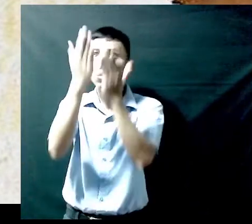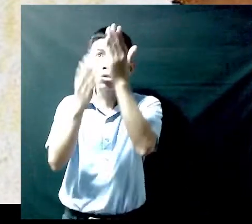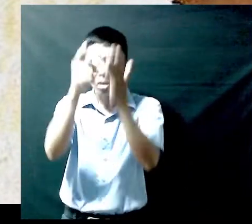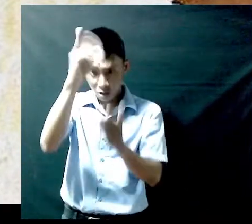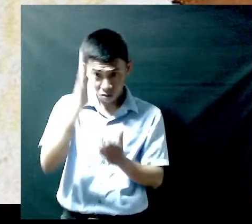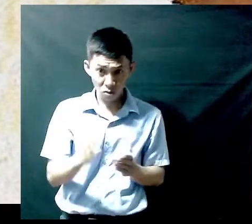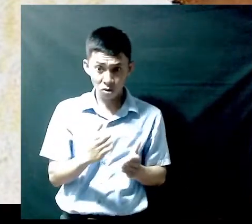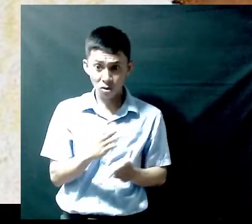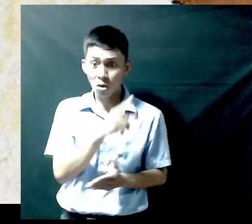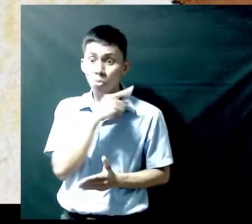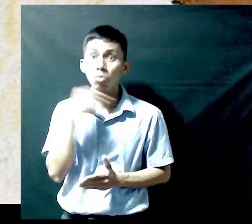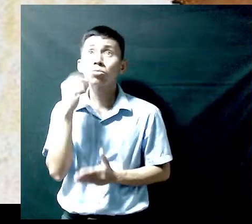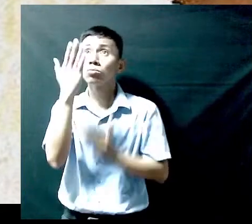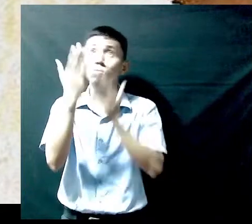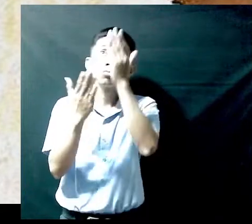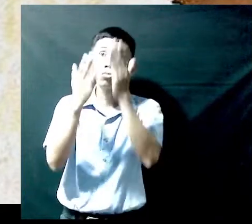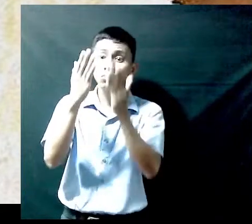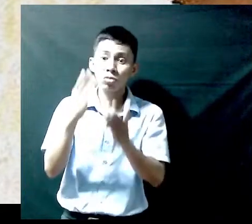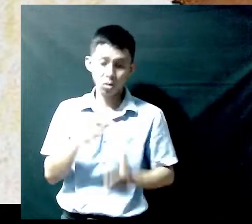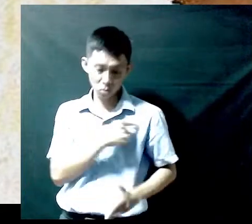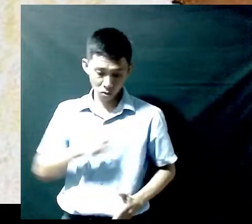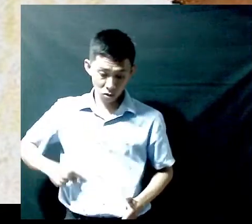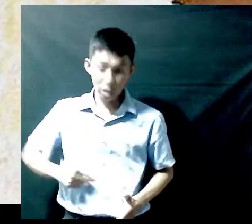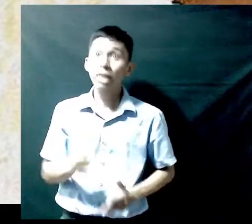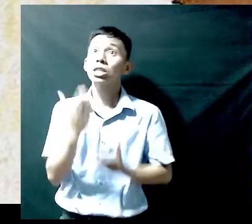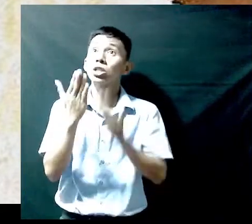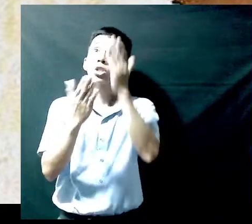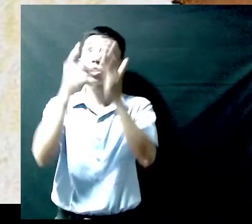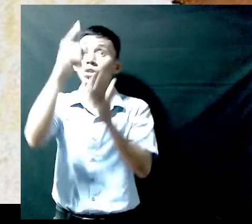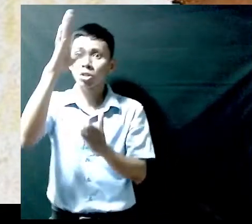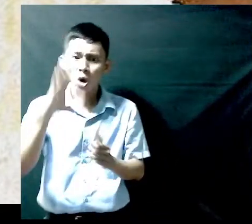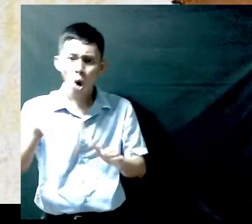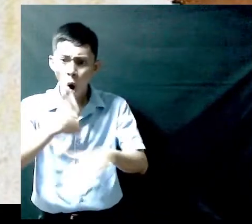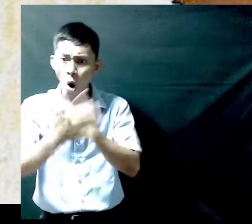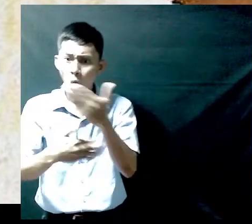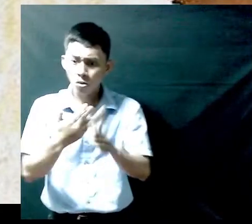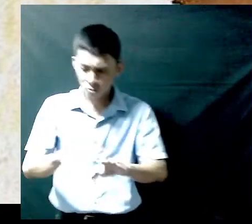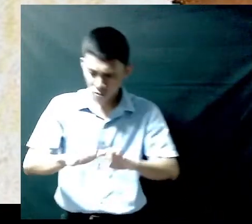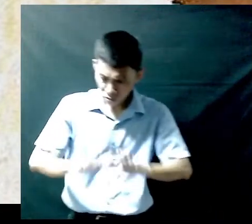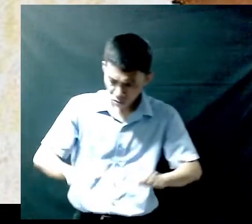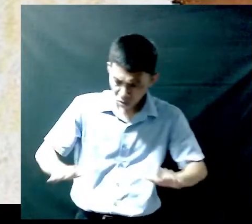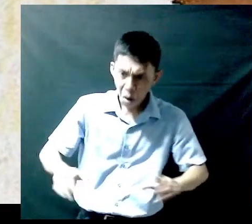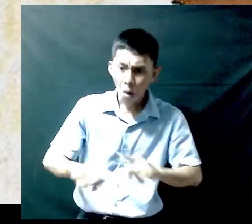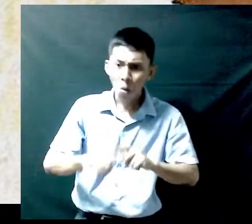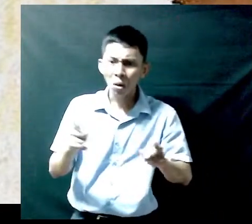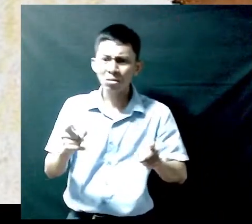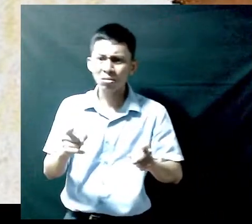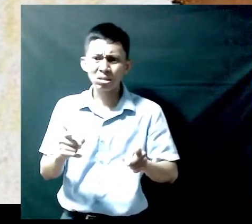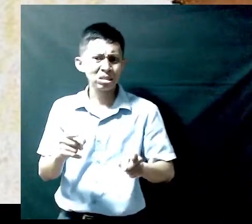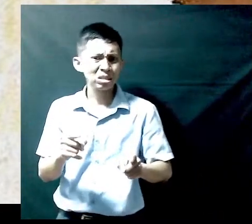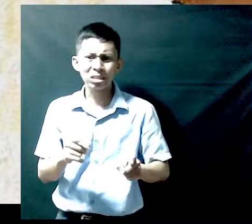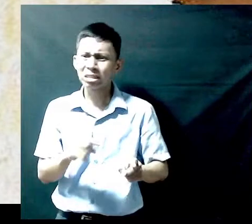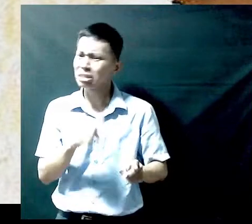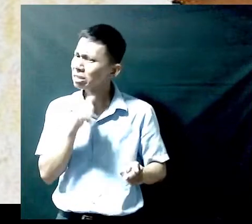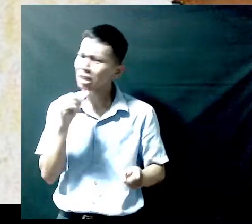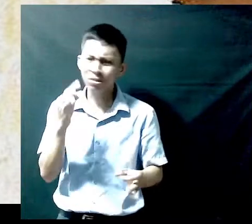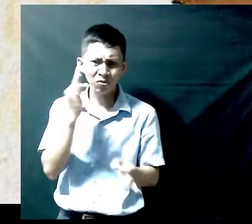unfortunately, yung mga anak ni Eli, lahat po sila ay unfaithful sa Diyos.